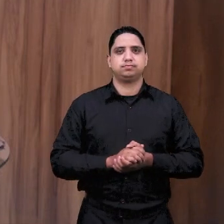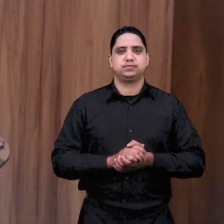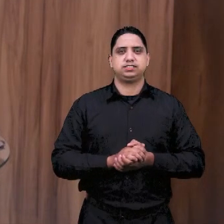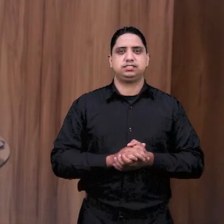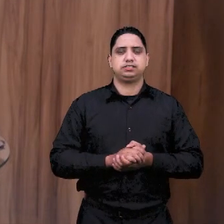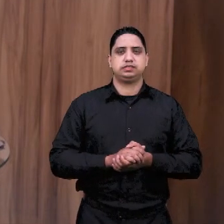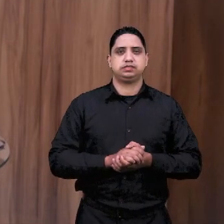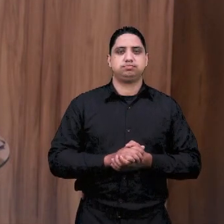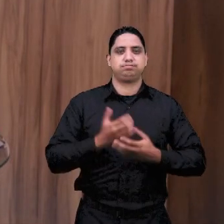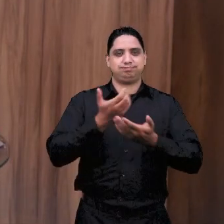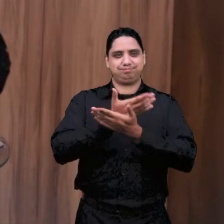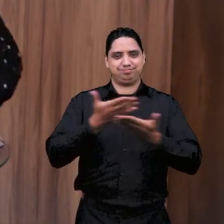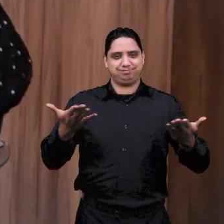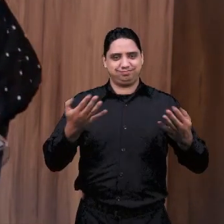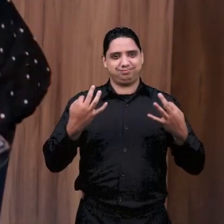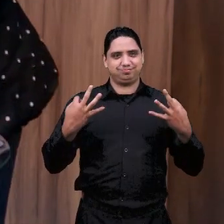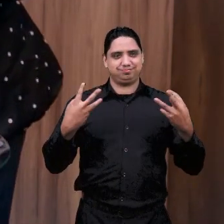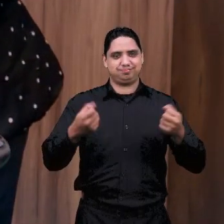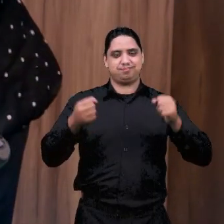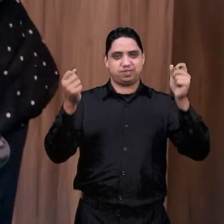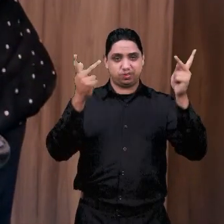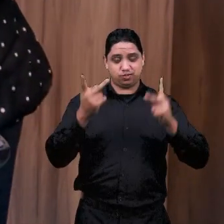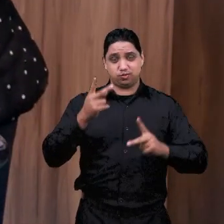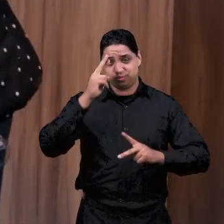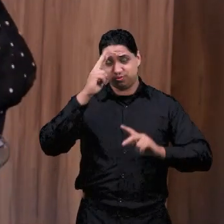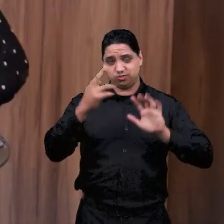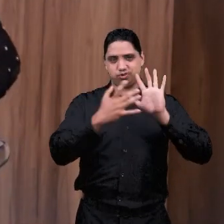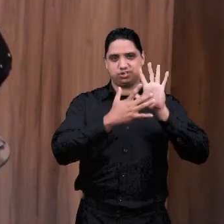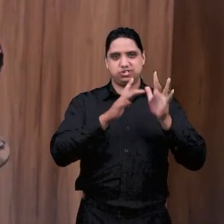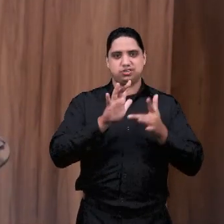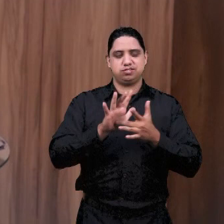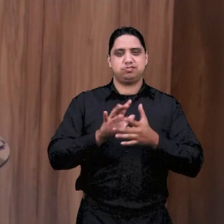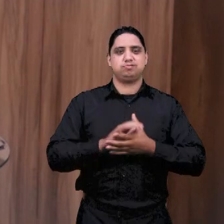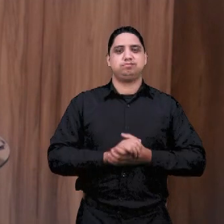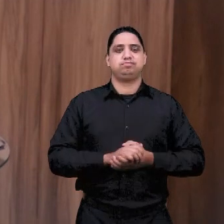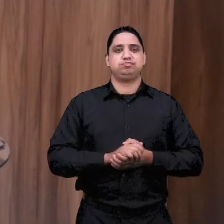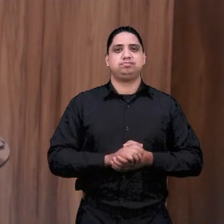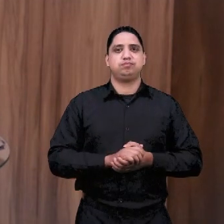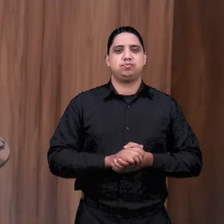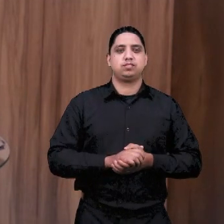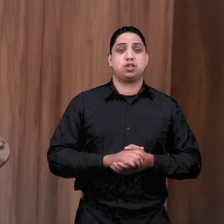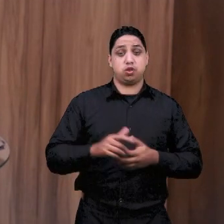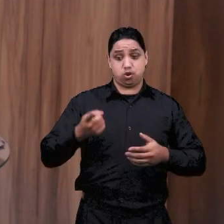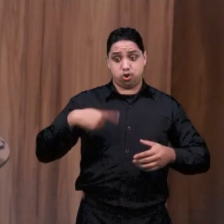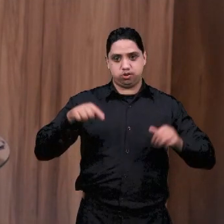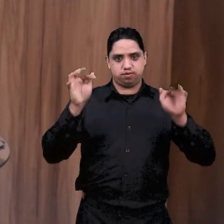Nous saluons à tous dans la paix du Seigneur Jésus. Nous sommes très joyeux.